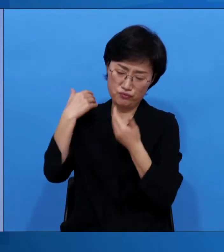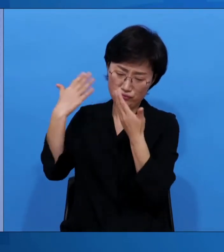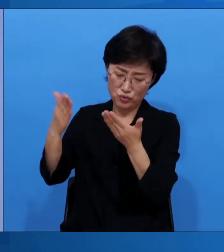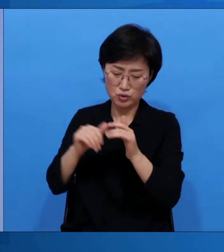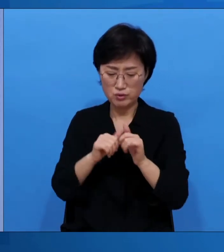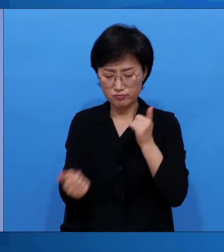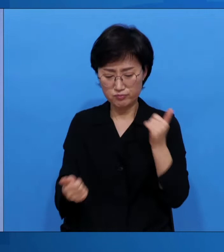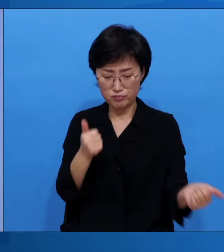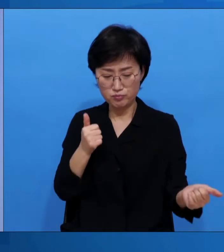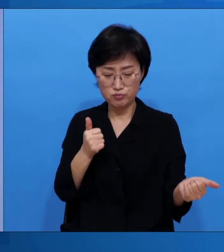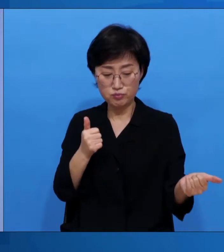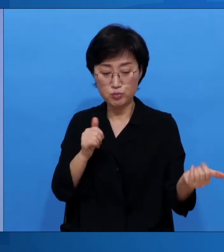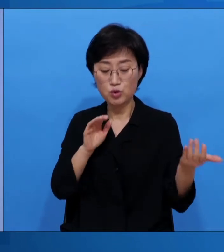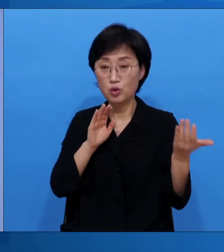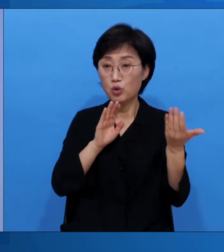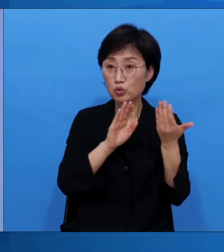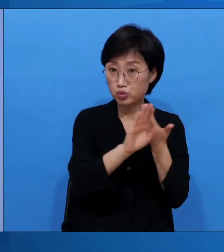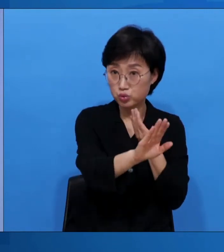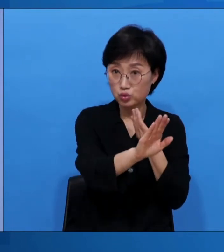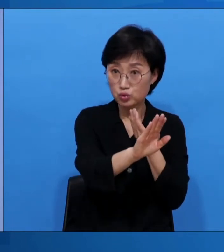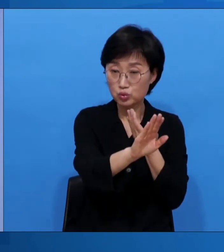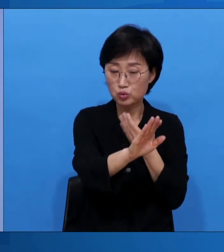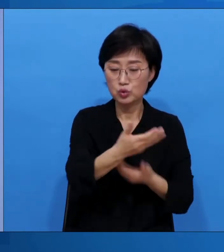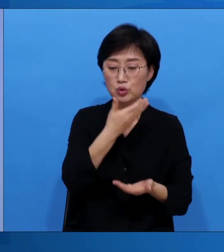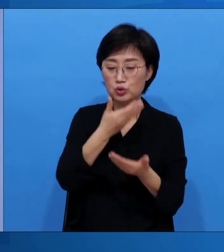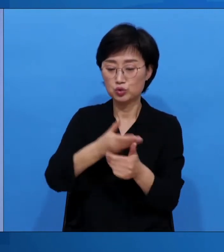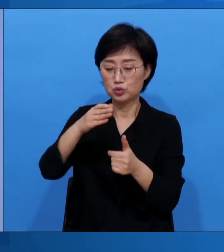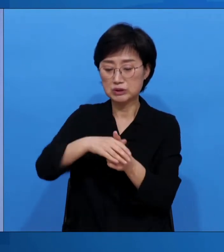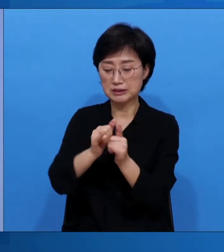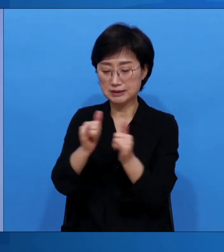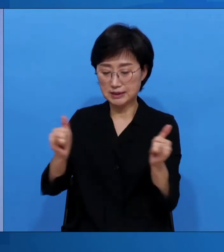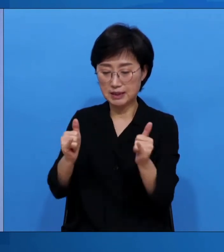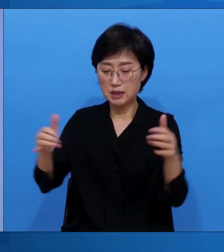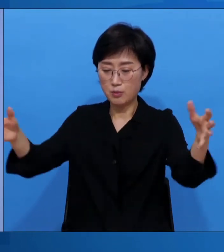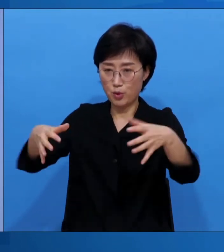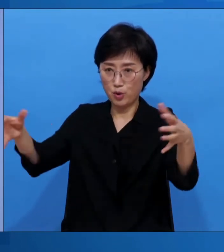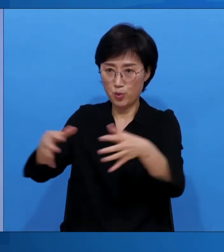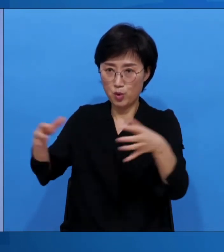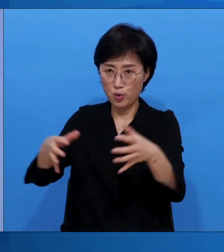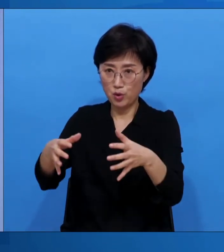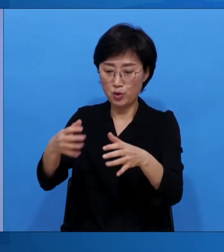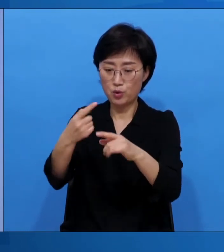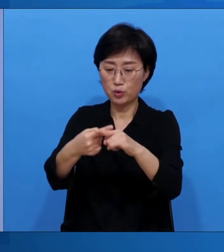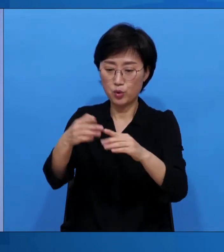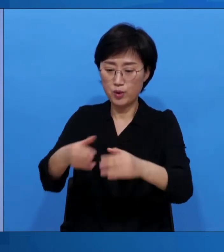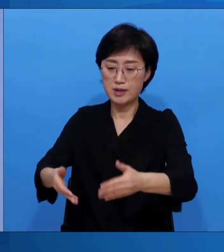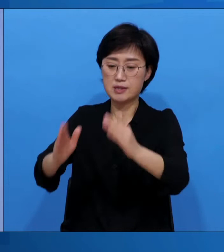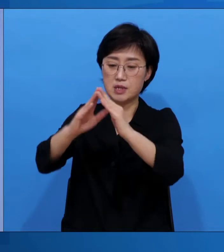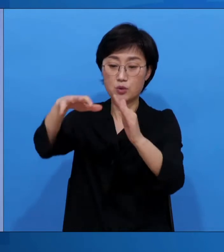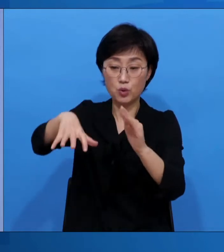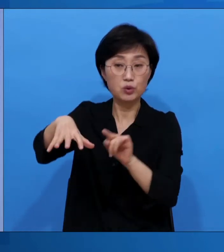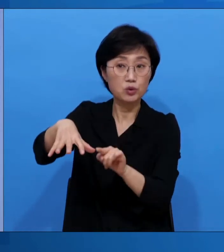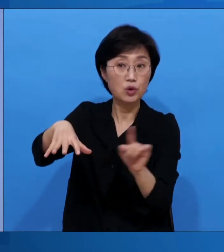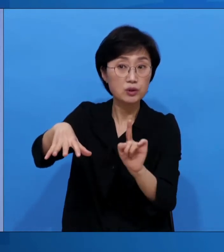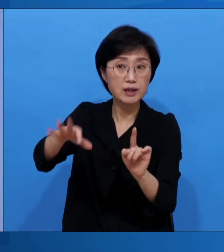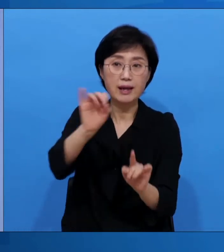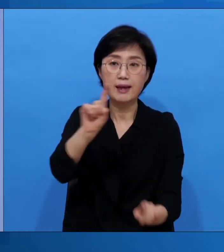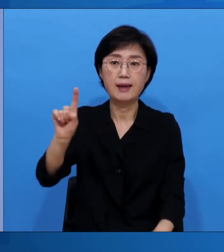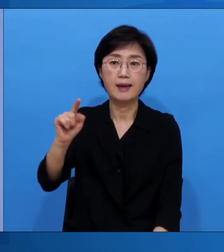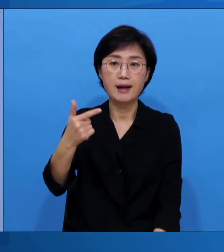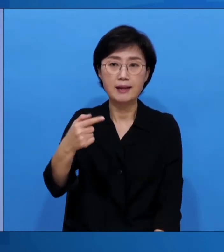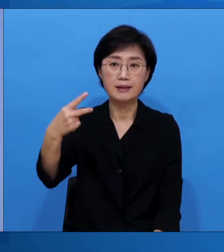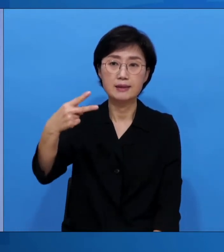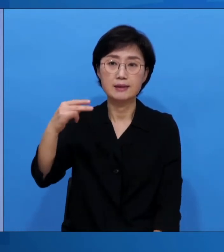겁니다. 모여서. 그게 안디옥 교회입니다. After the apostles had died and passed on, we see that the church officers they gathered together with these answers, and that was the Antioch